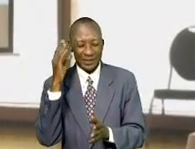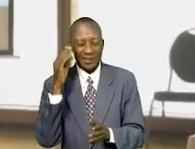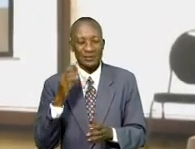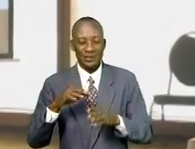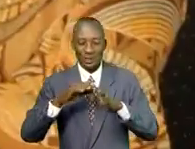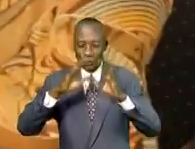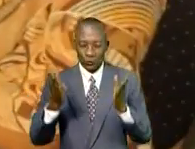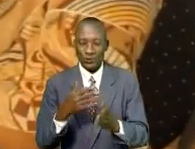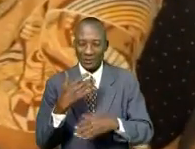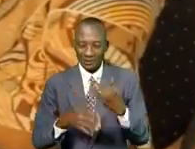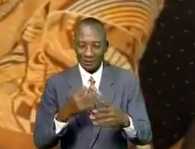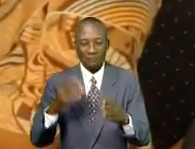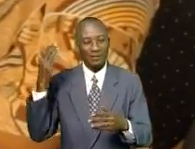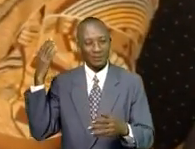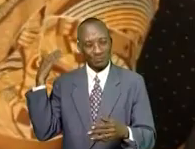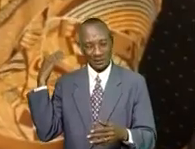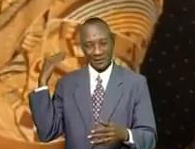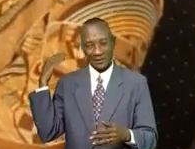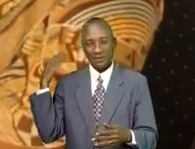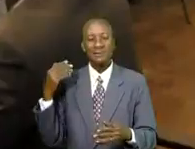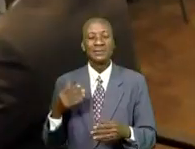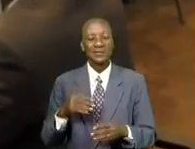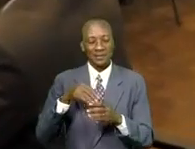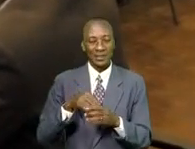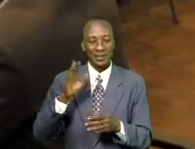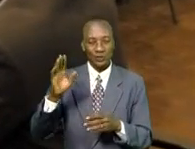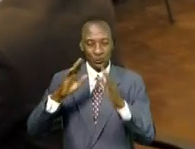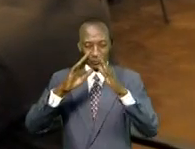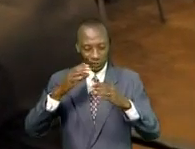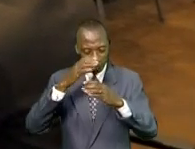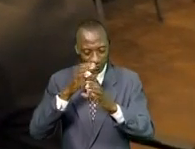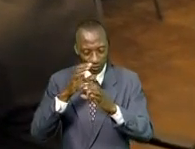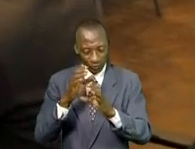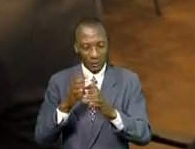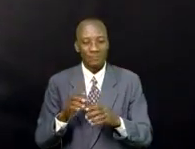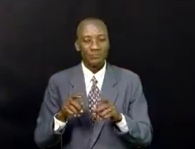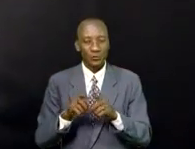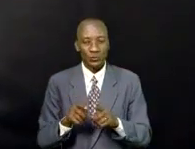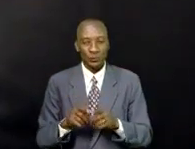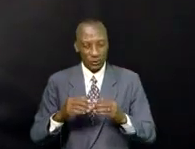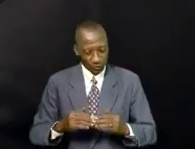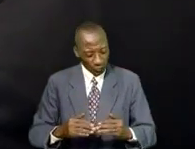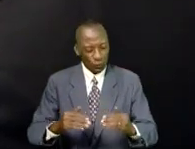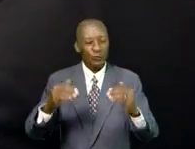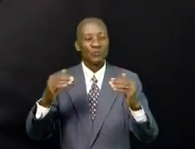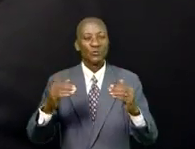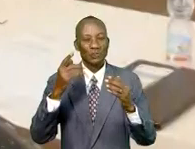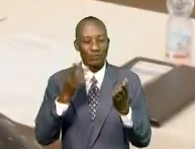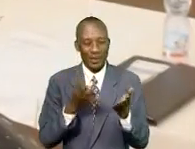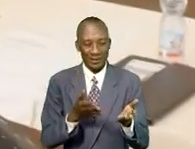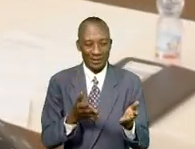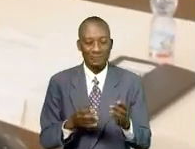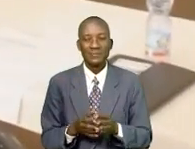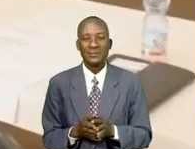la surveillance épidémiologique, le test des laboratoires et la continuité des services des santé essentiels non